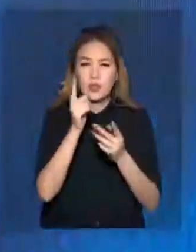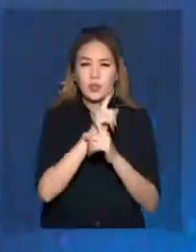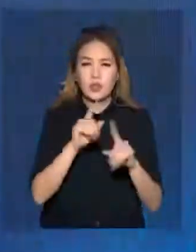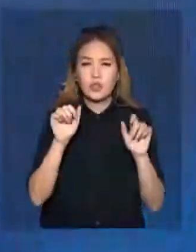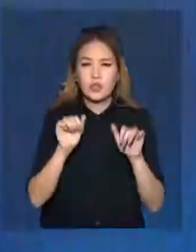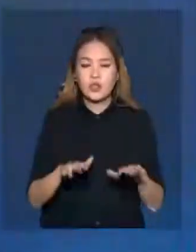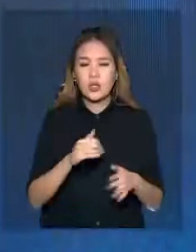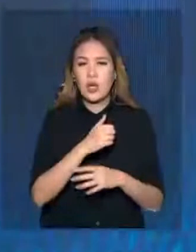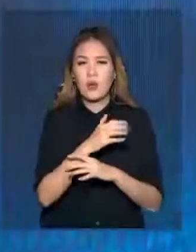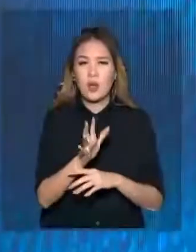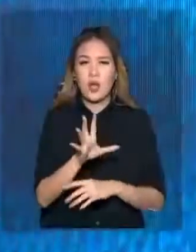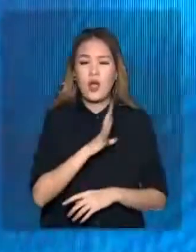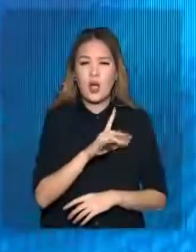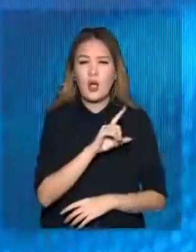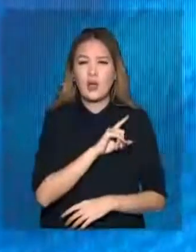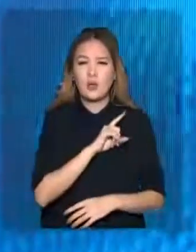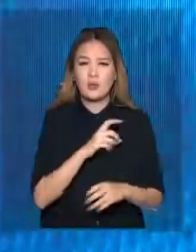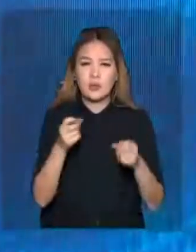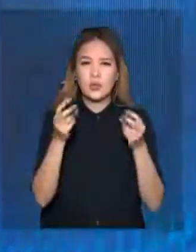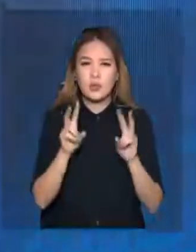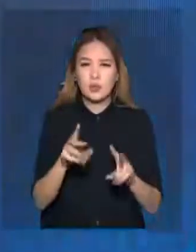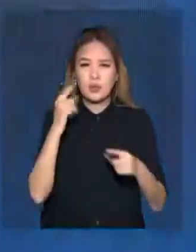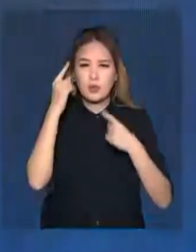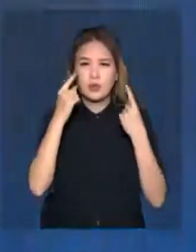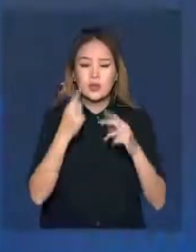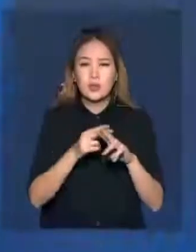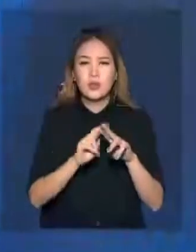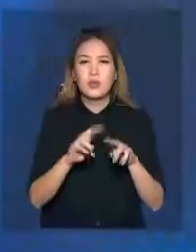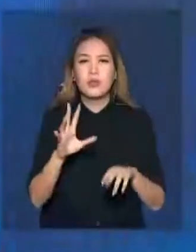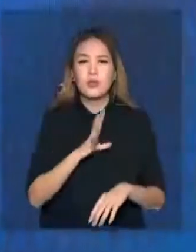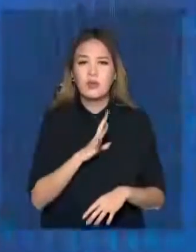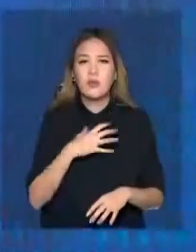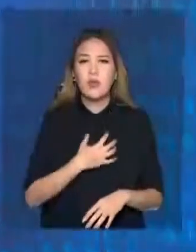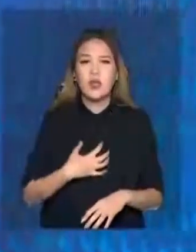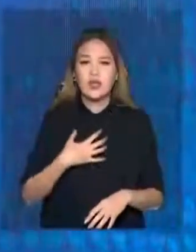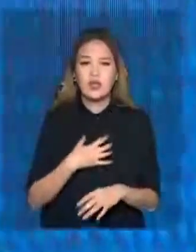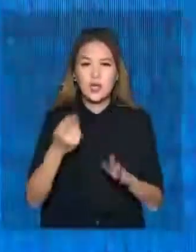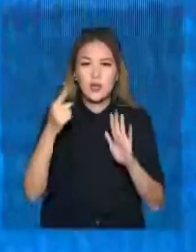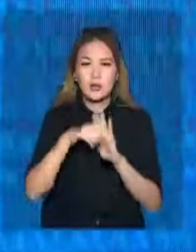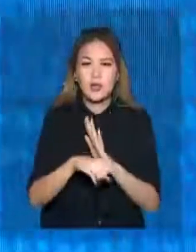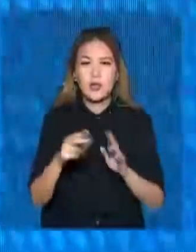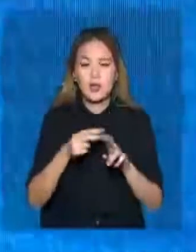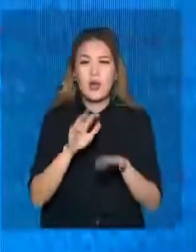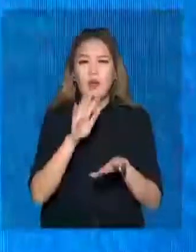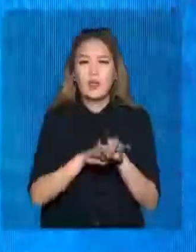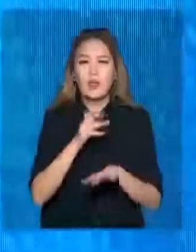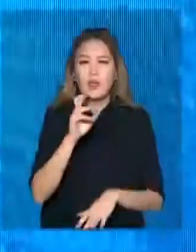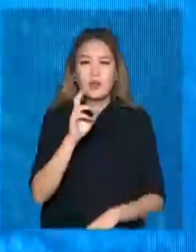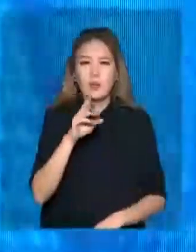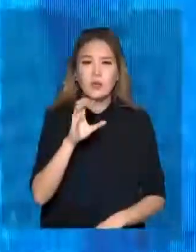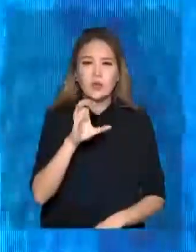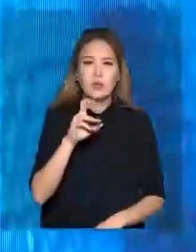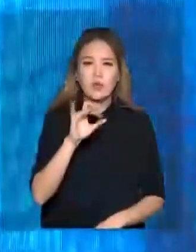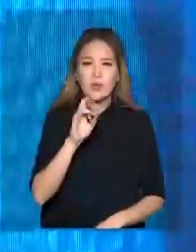решения направлены на охрану и безопасность как промышленных, так и стратегически важных объектов, представила компания